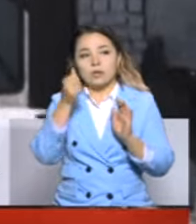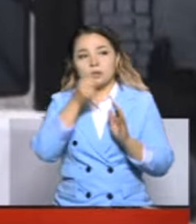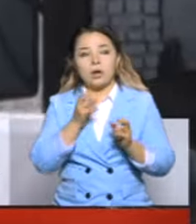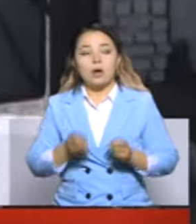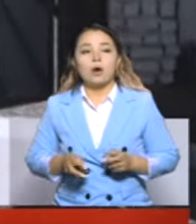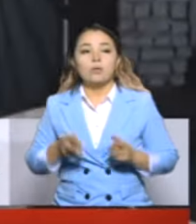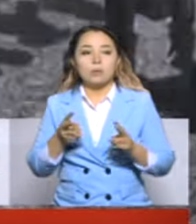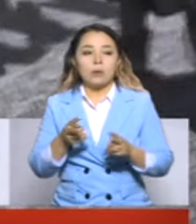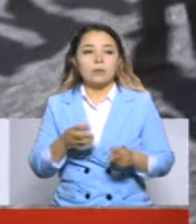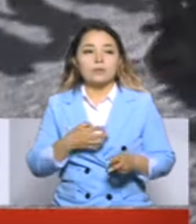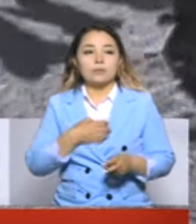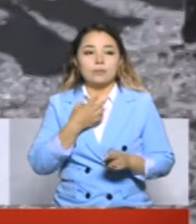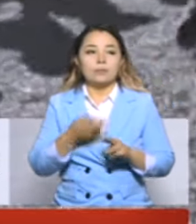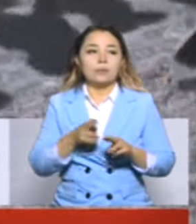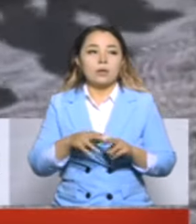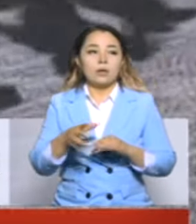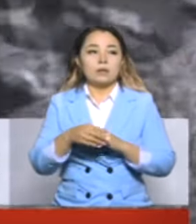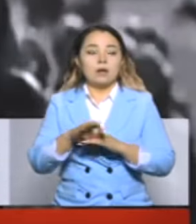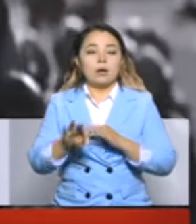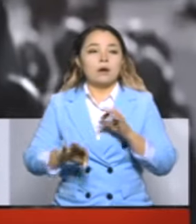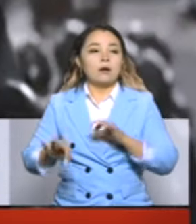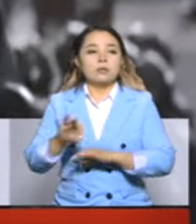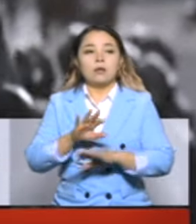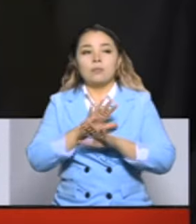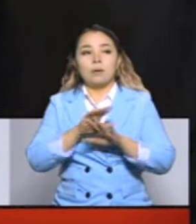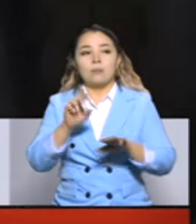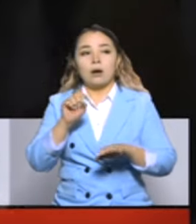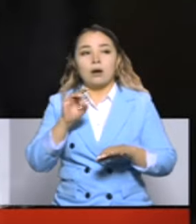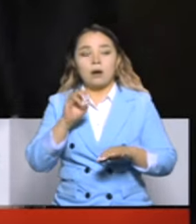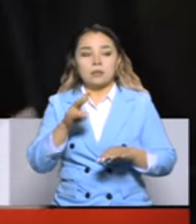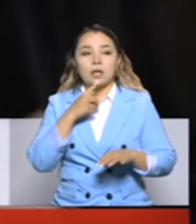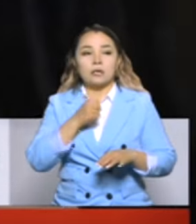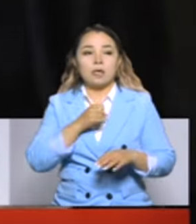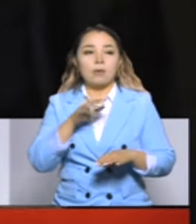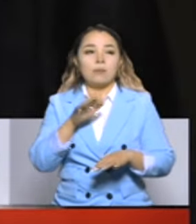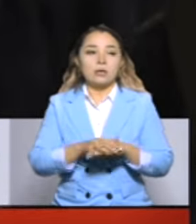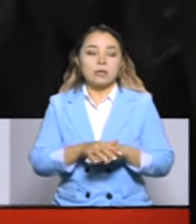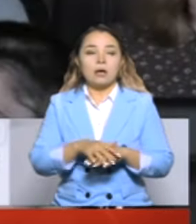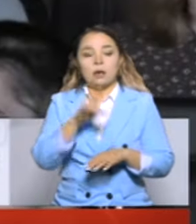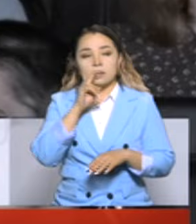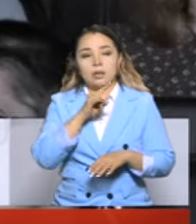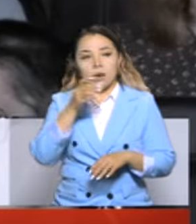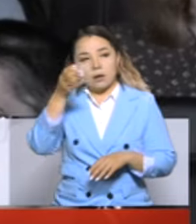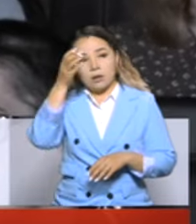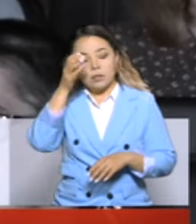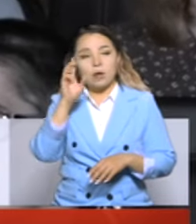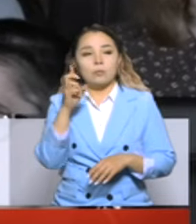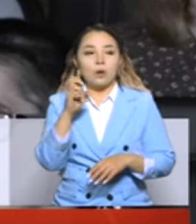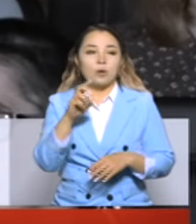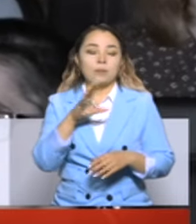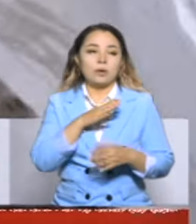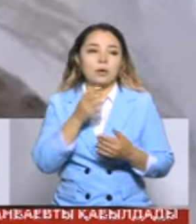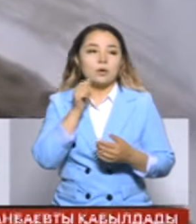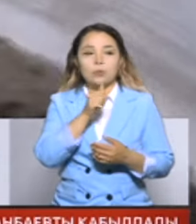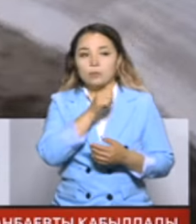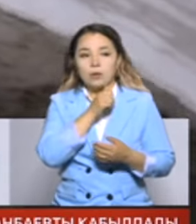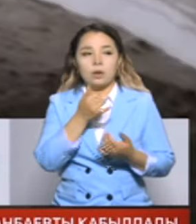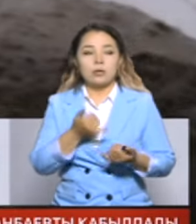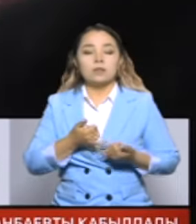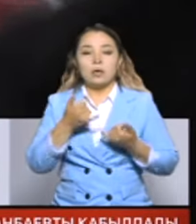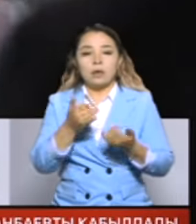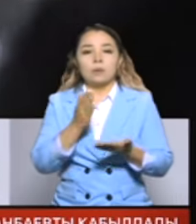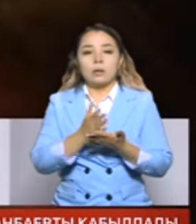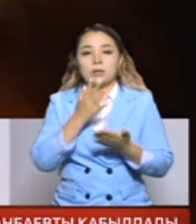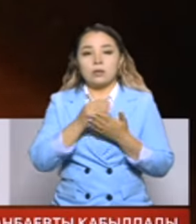қауіпті әрі өте қорқынышты. Әлем картасында бейнеленбеген Бархан әскери базасы. Ержүрек қазақ ғалымы биологиялық құпия қаруды сынау кезінде